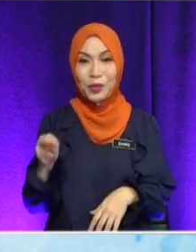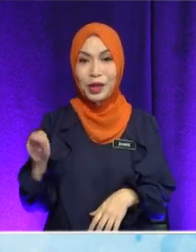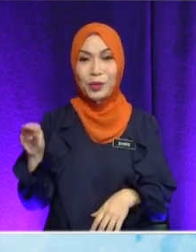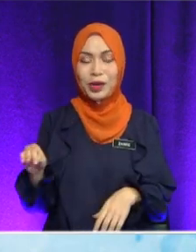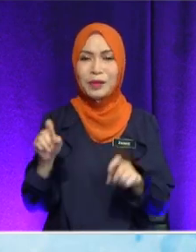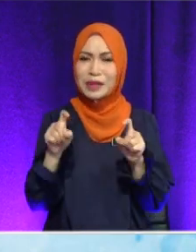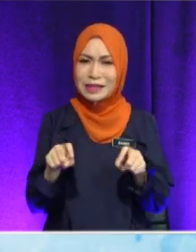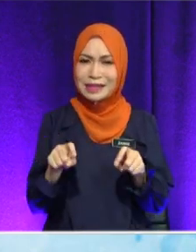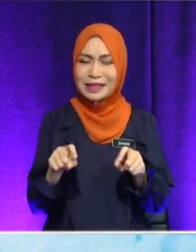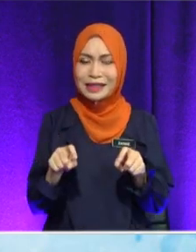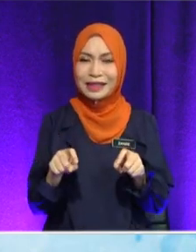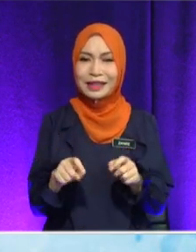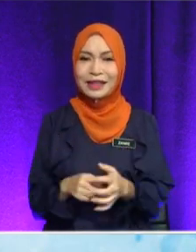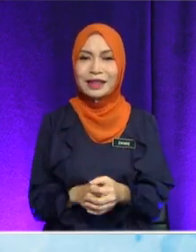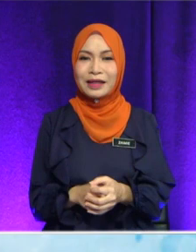untuk